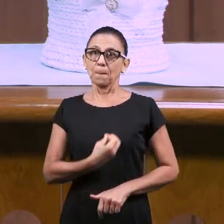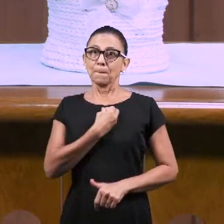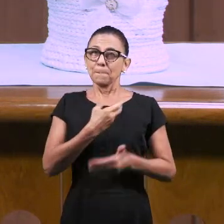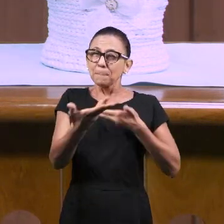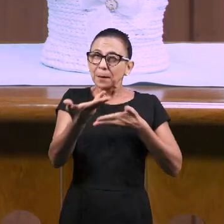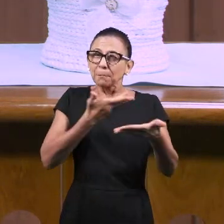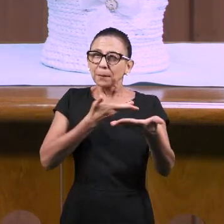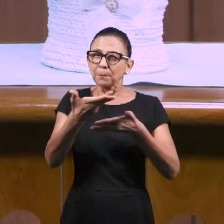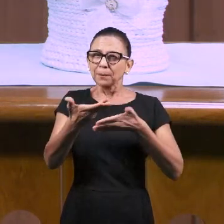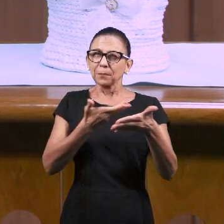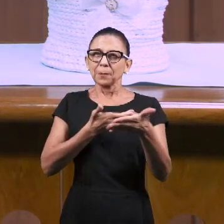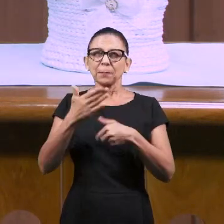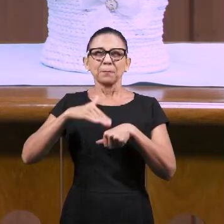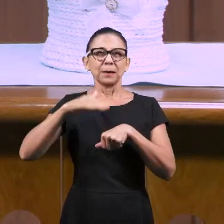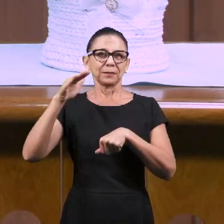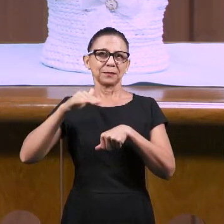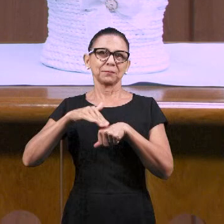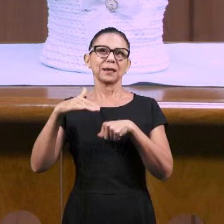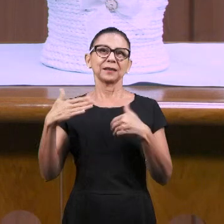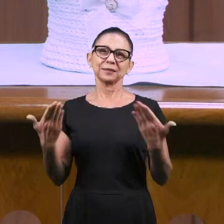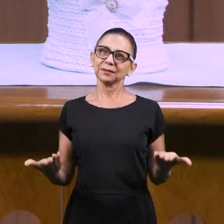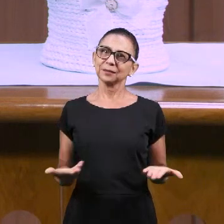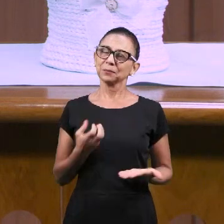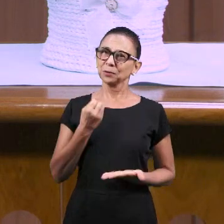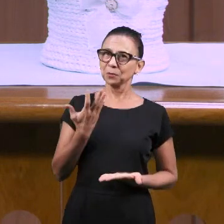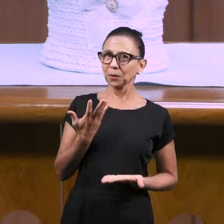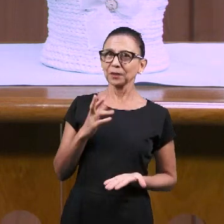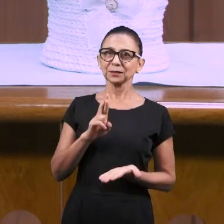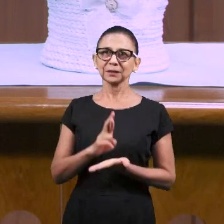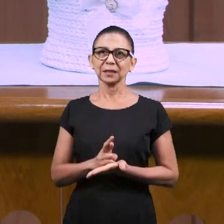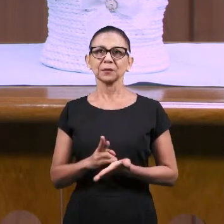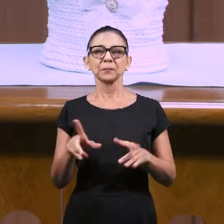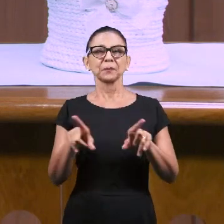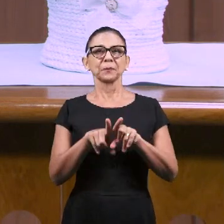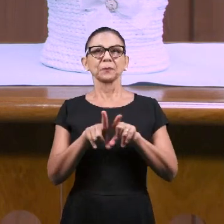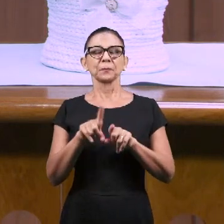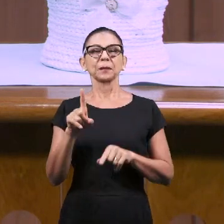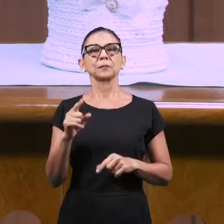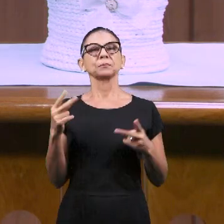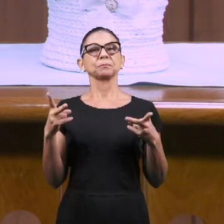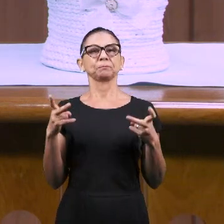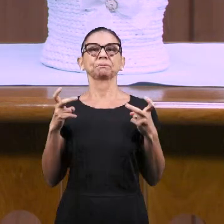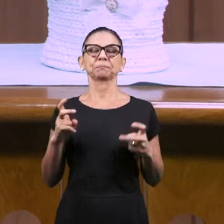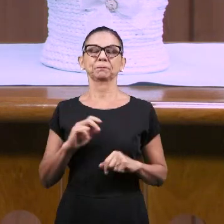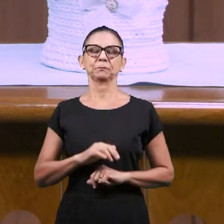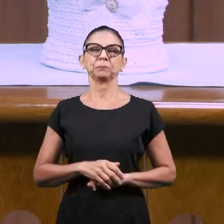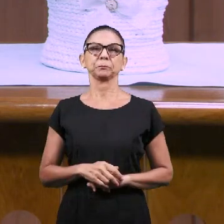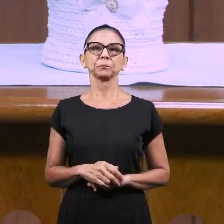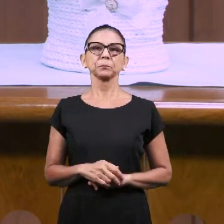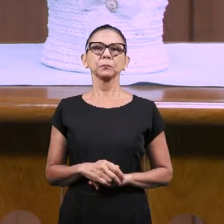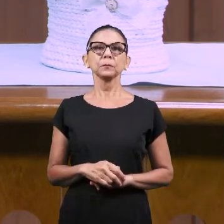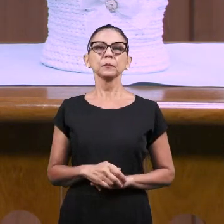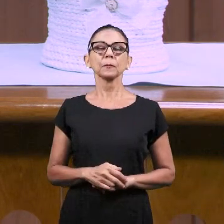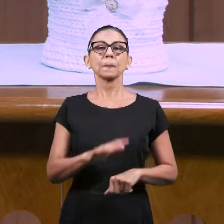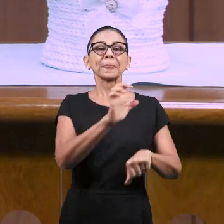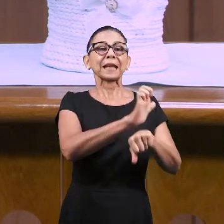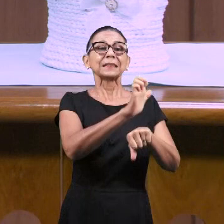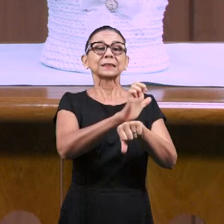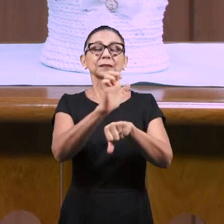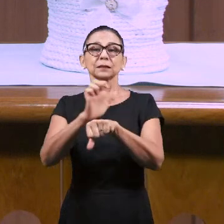manière proportionnelle. Donc cela pour nous est un grand bénéfice. Une autre chose que nous observons, c'est